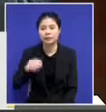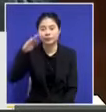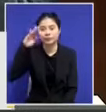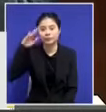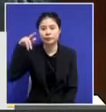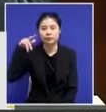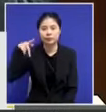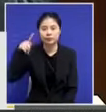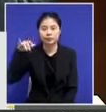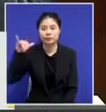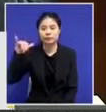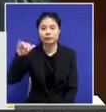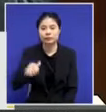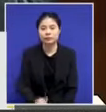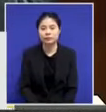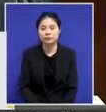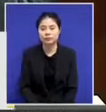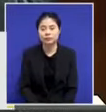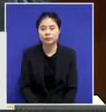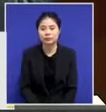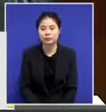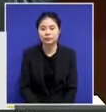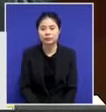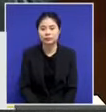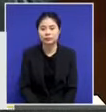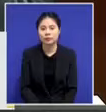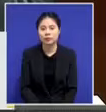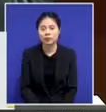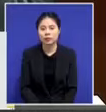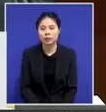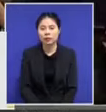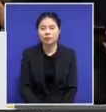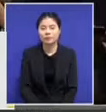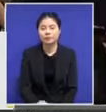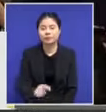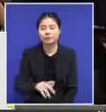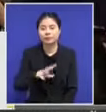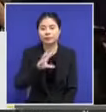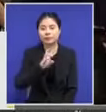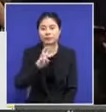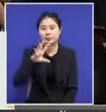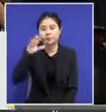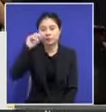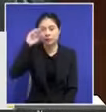690นายอนาวินรัตนาสถาพร นายธนาธรจึงรุ่งเรืองกิ